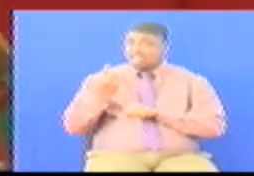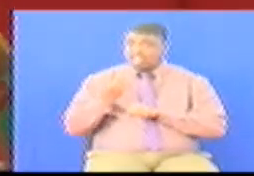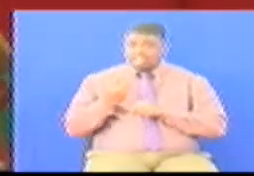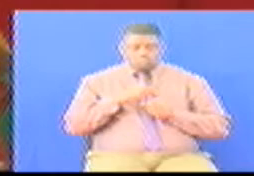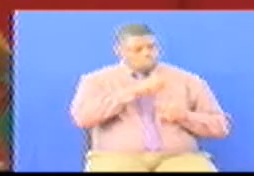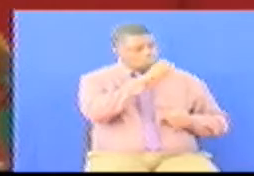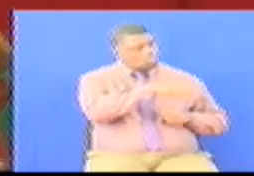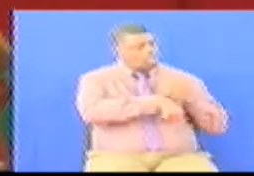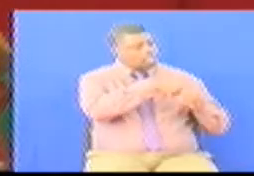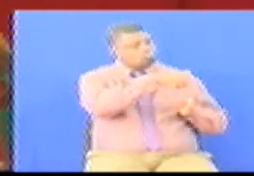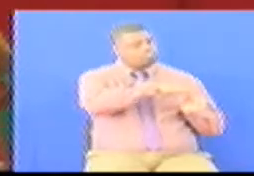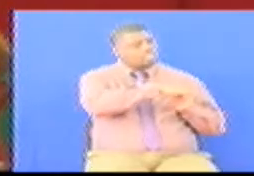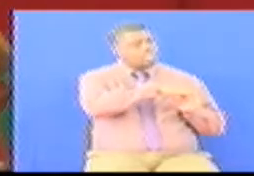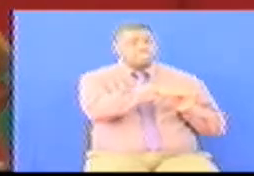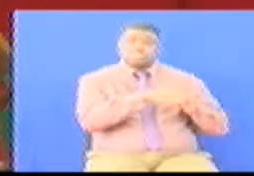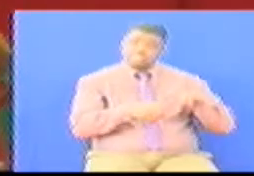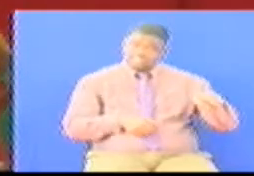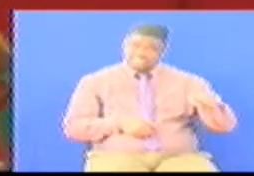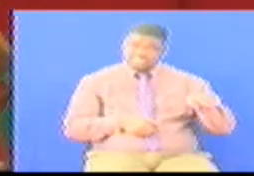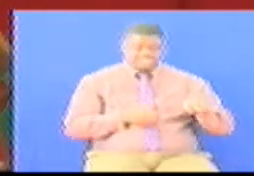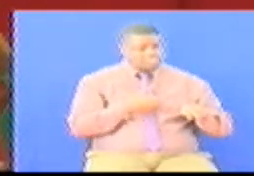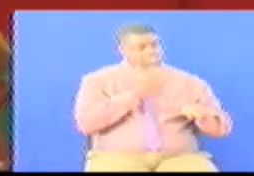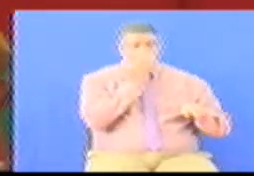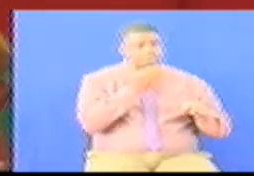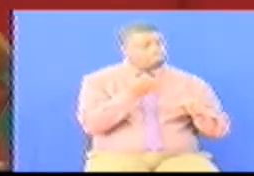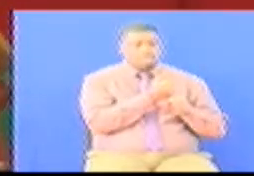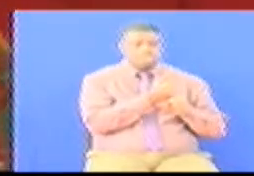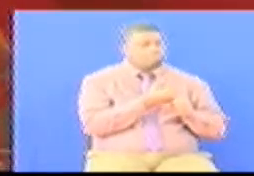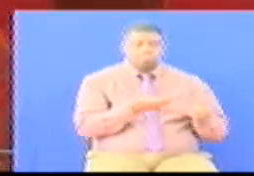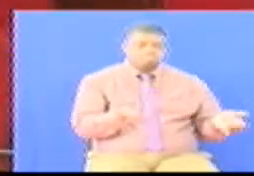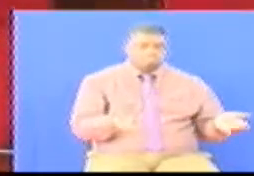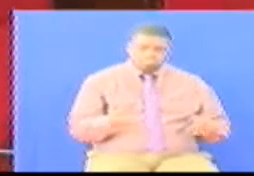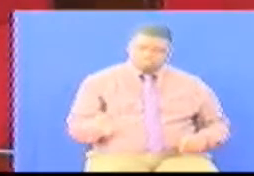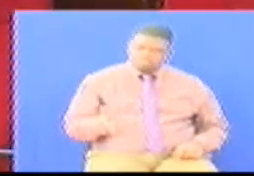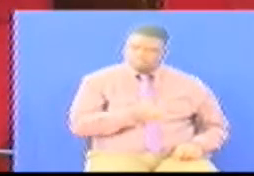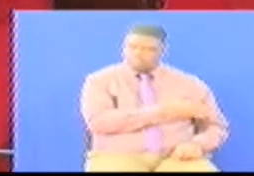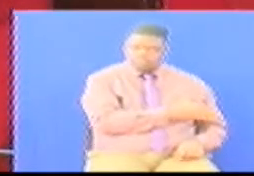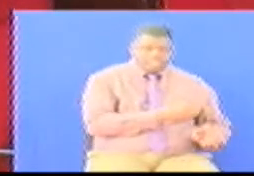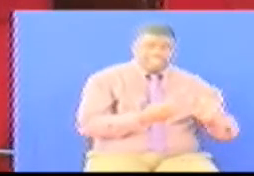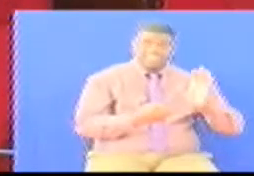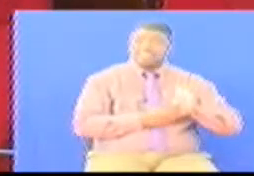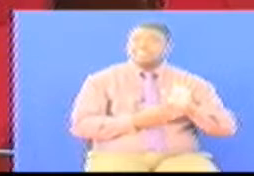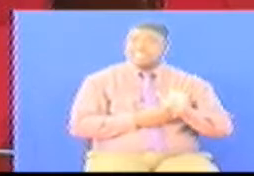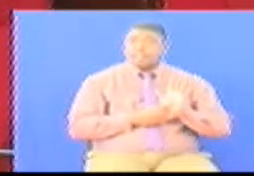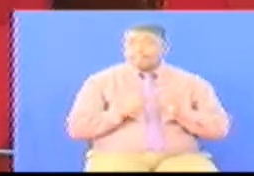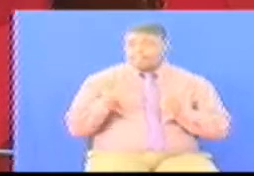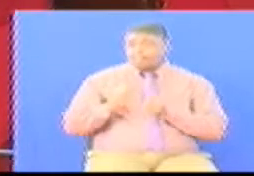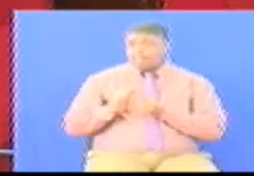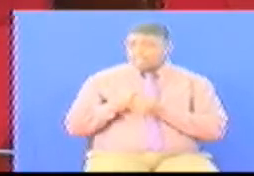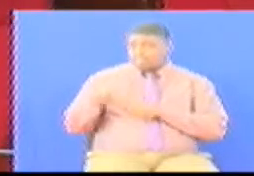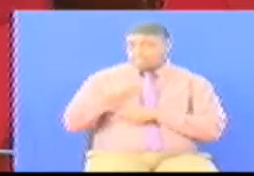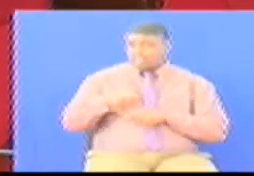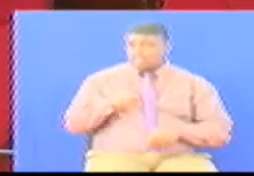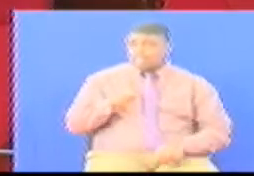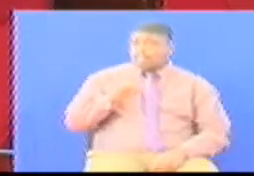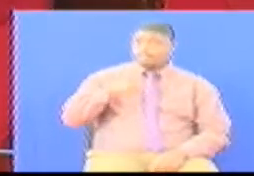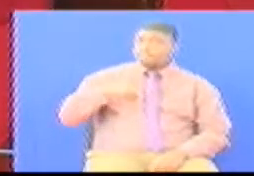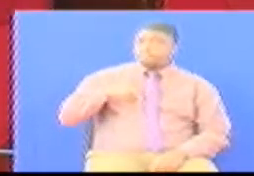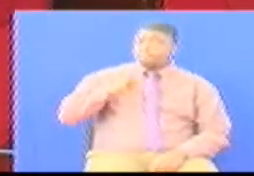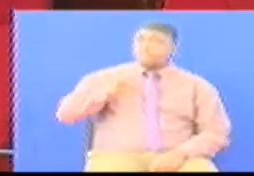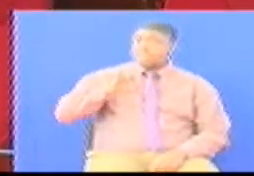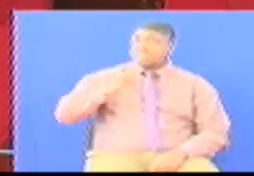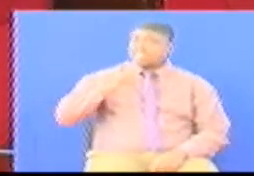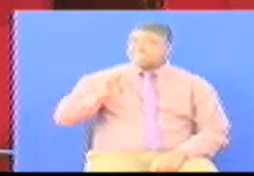mapato. Hoja namba sita, matokeo ya ukaguzi maalumu kuhusu mali na madeni ya kampuni ya Pride. Mheshimiwa Spika,